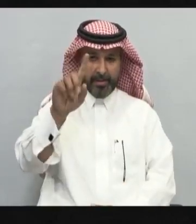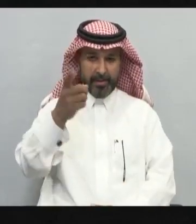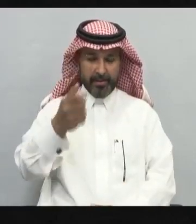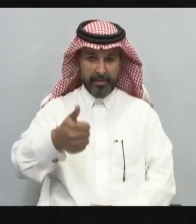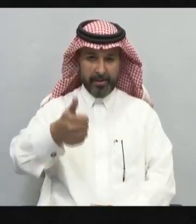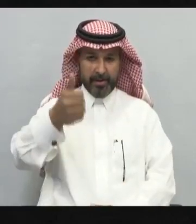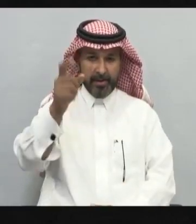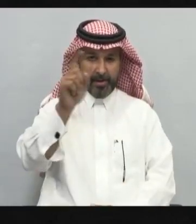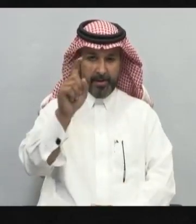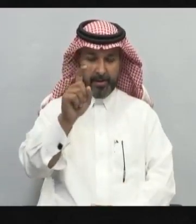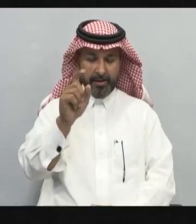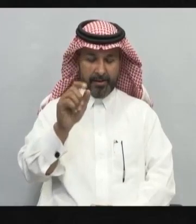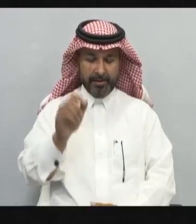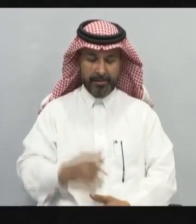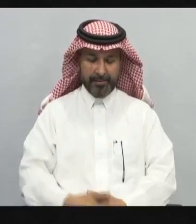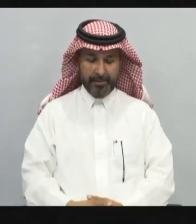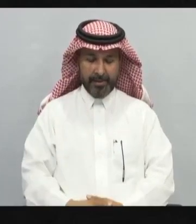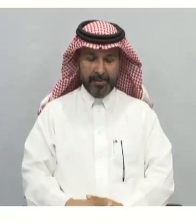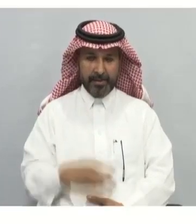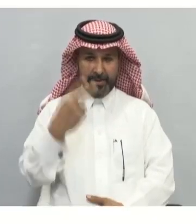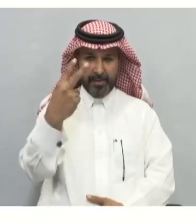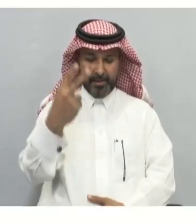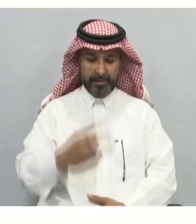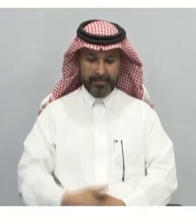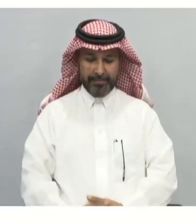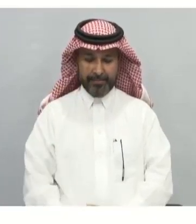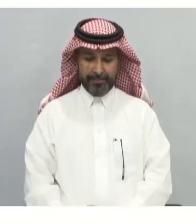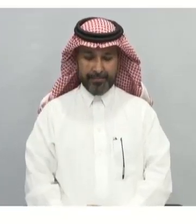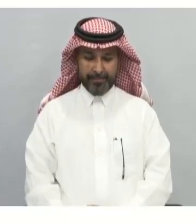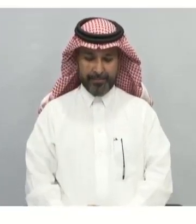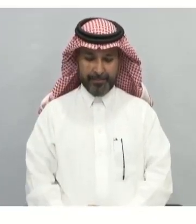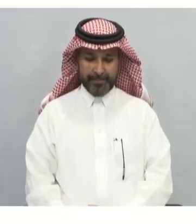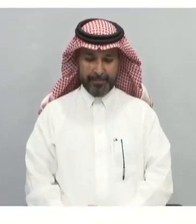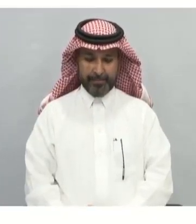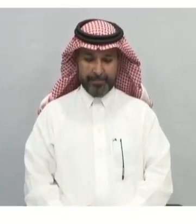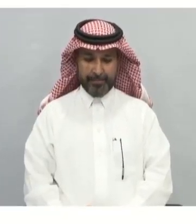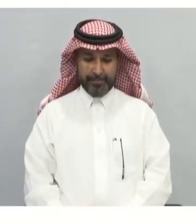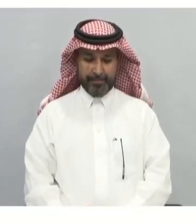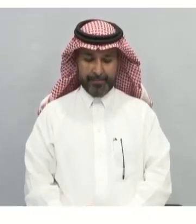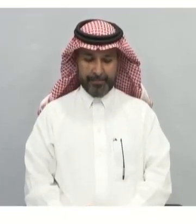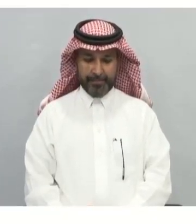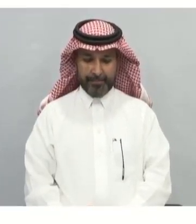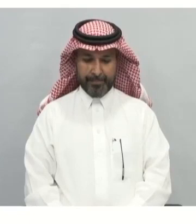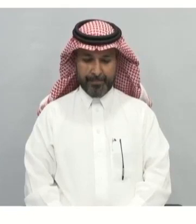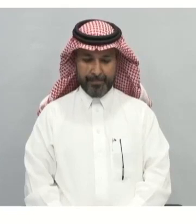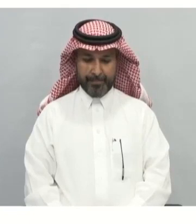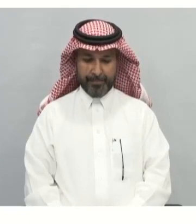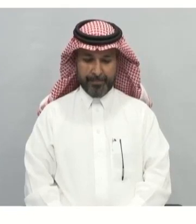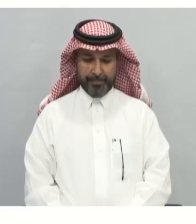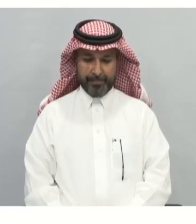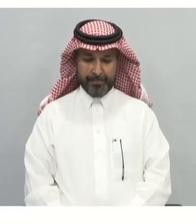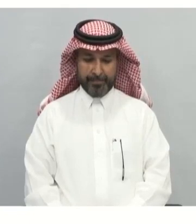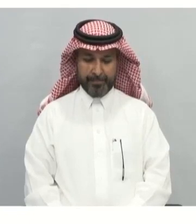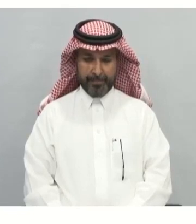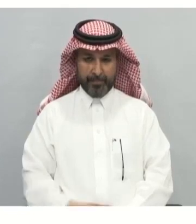موضوع درسنا ابنائي وبناتي كما هو ظاهر امامكم الاثراء الثاني نتناول فيه ونستذكر